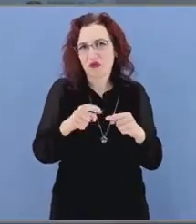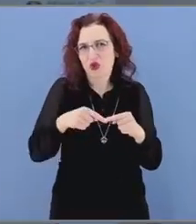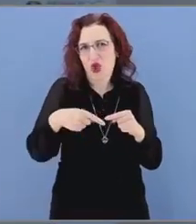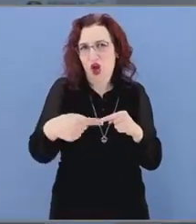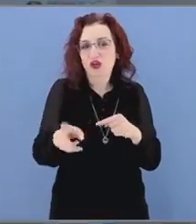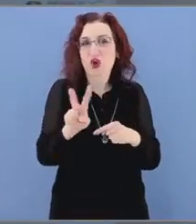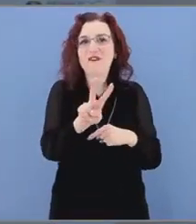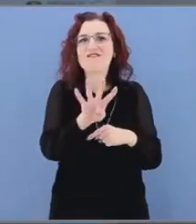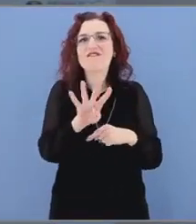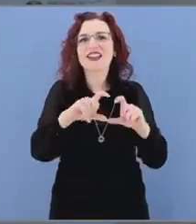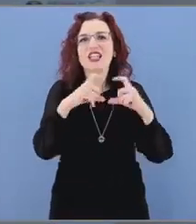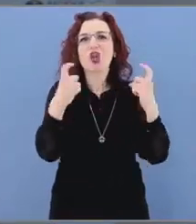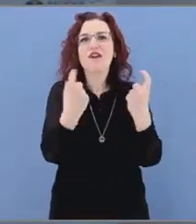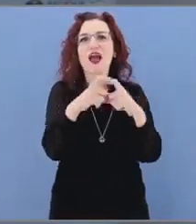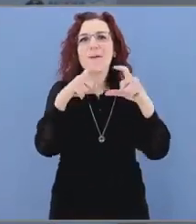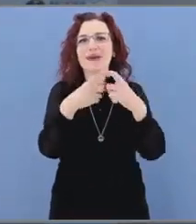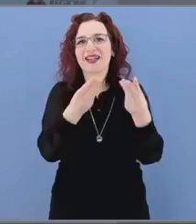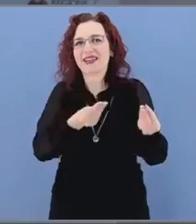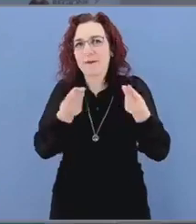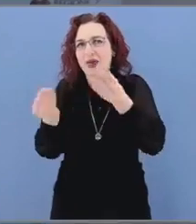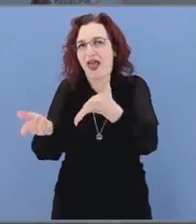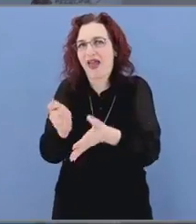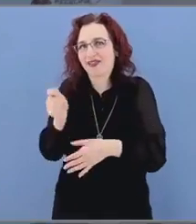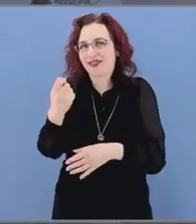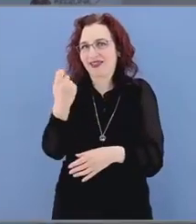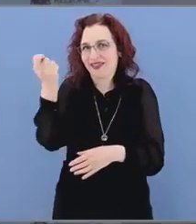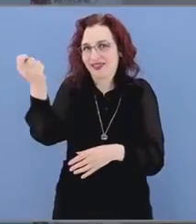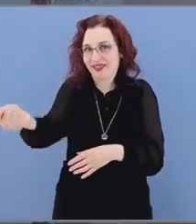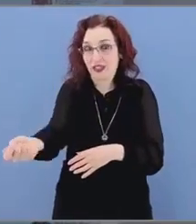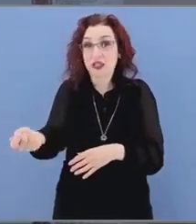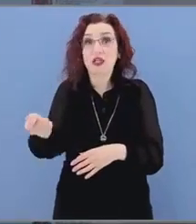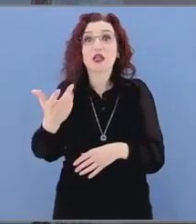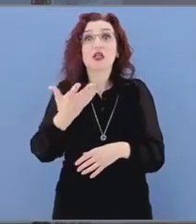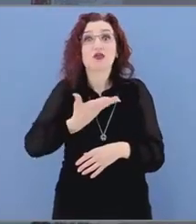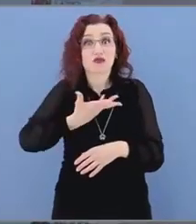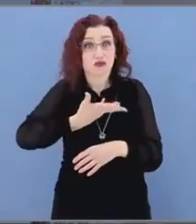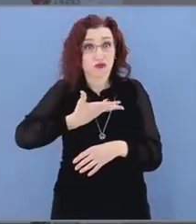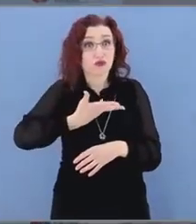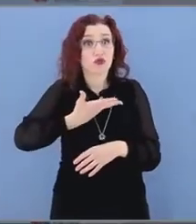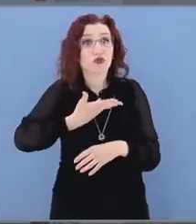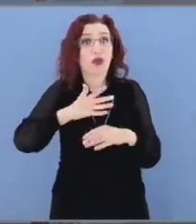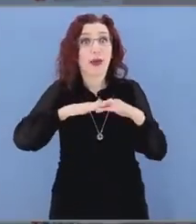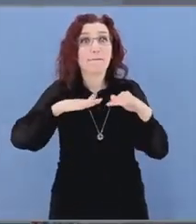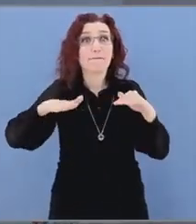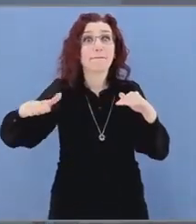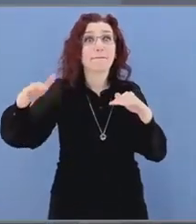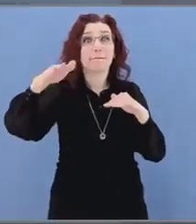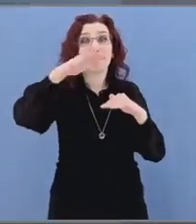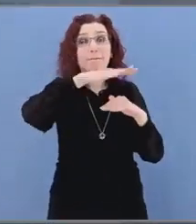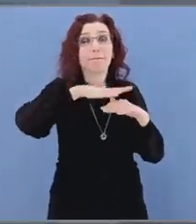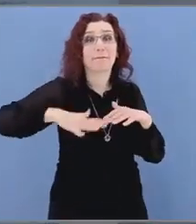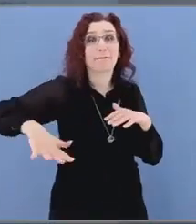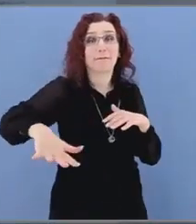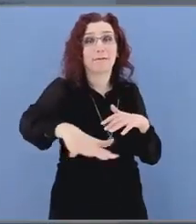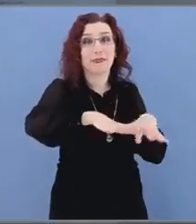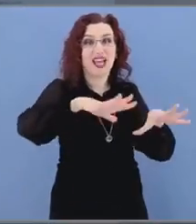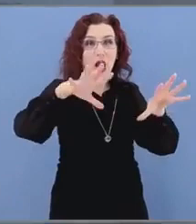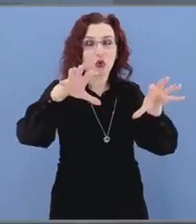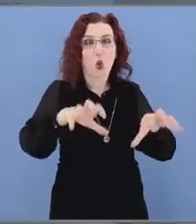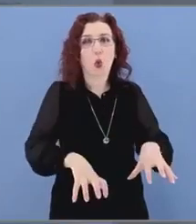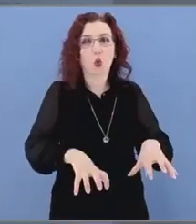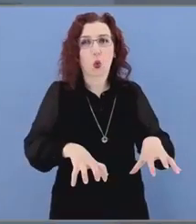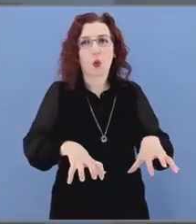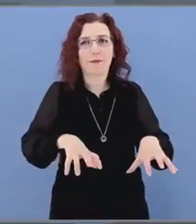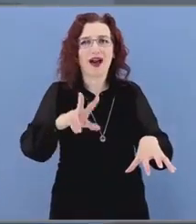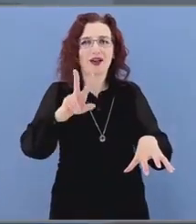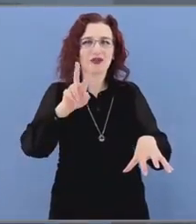famoso piano che fu occupato tanti anni fa, destinato ad altro, ma per il bisogno della casa fu occupato,